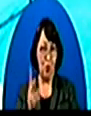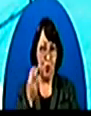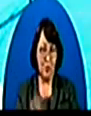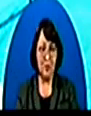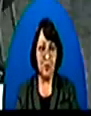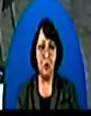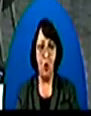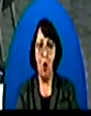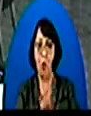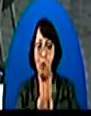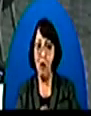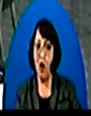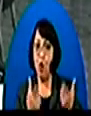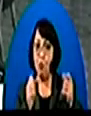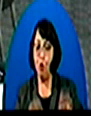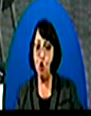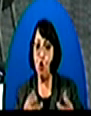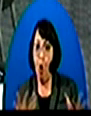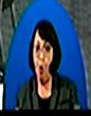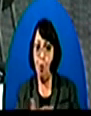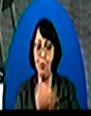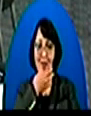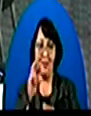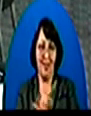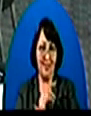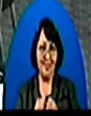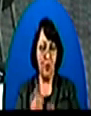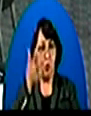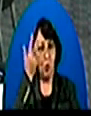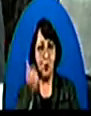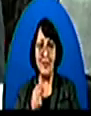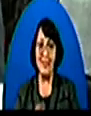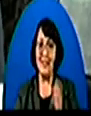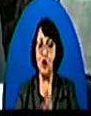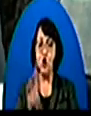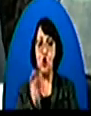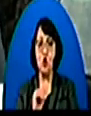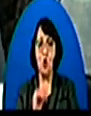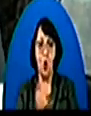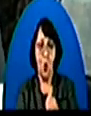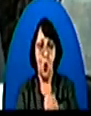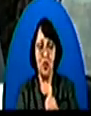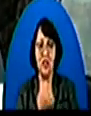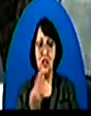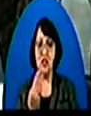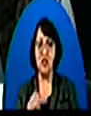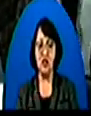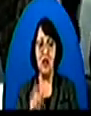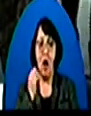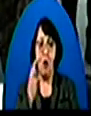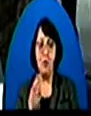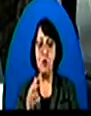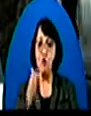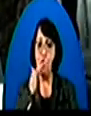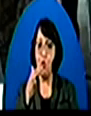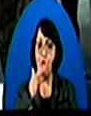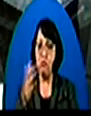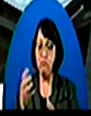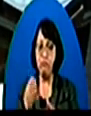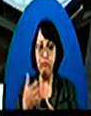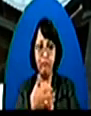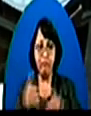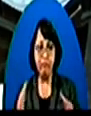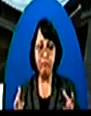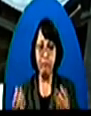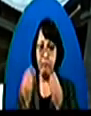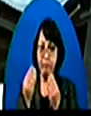цохон байгуулсан. За 3 өдрийн одоо сургалтын үед бол эхний өдөр бол мэдээж удирдлагын штабын одоо зөвлөмж зааврын танхимын сургалт бол болсон.